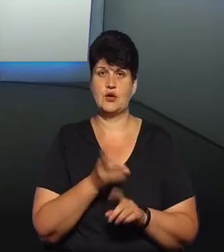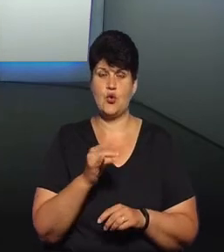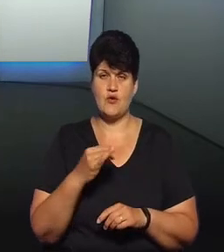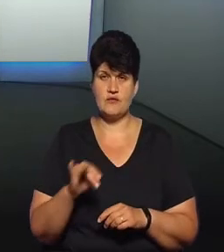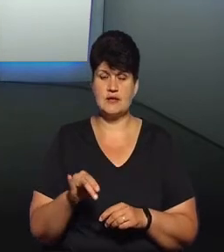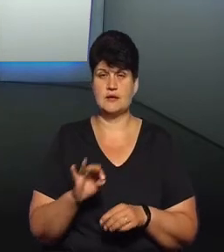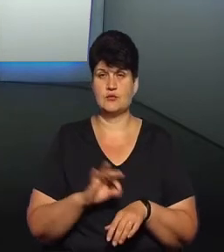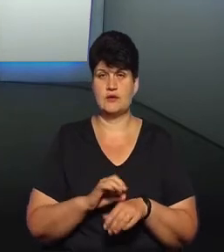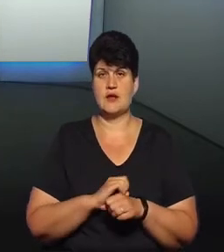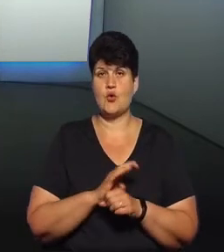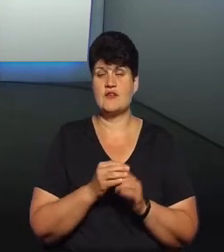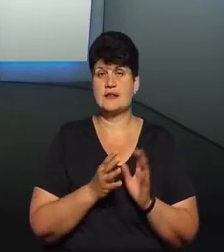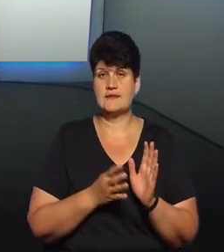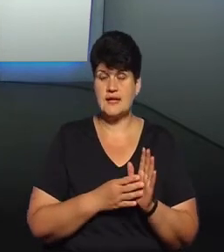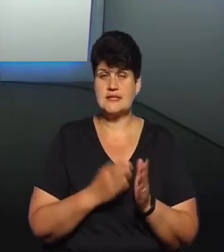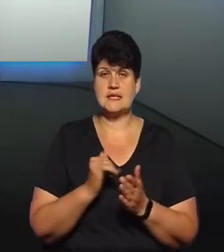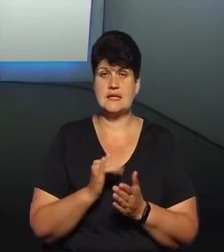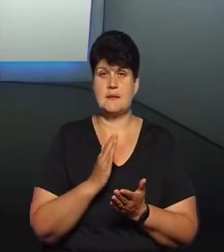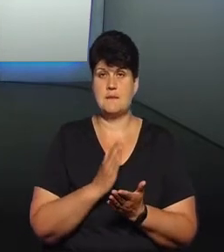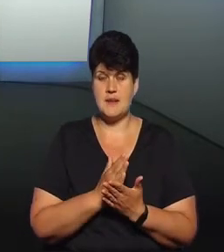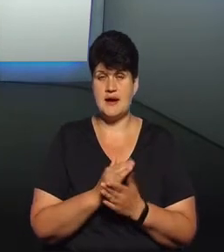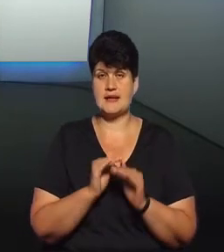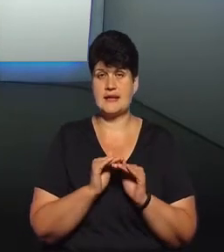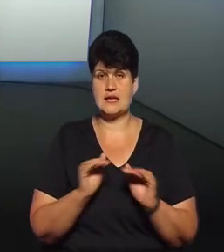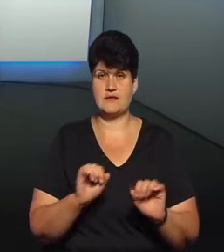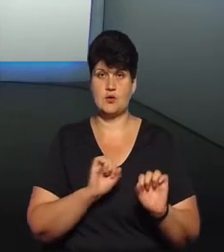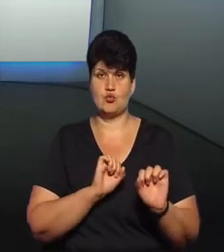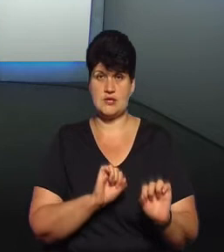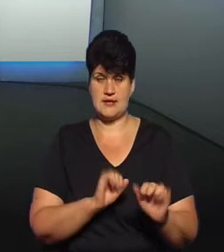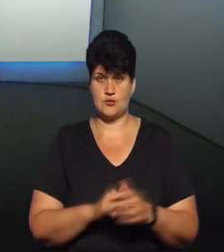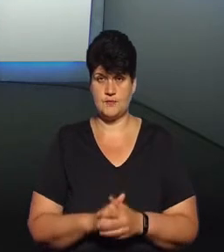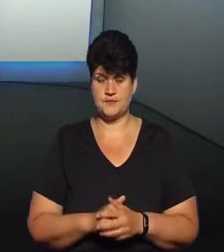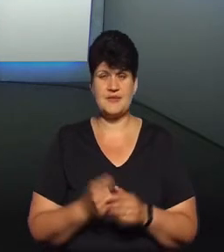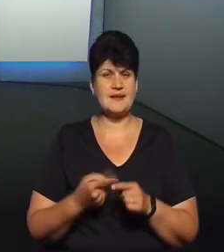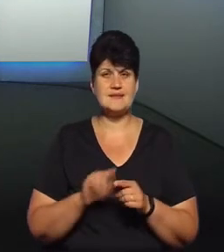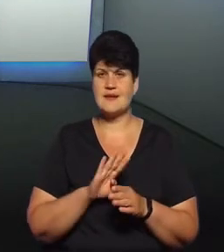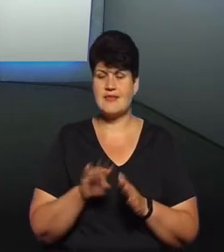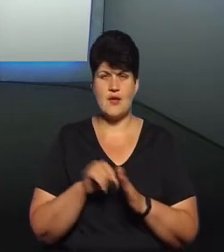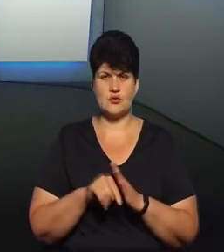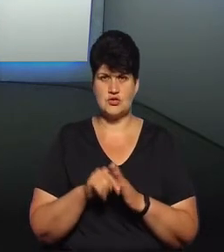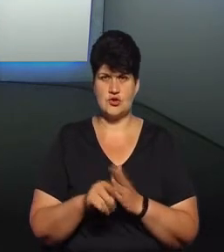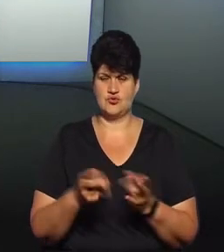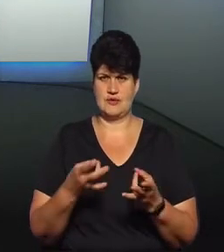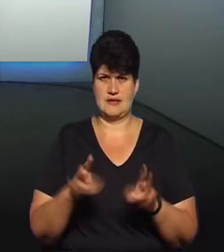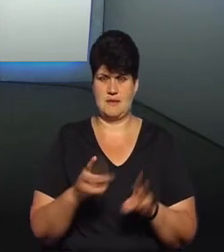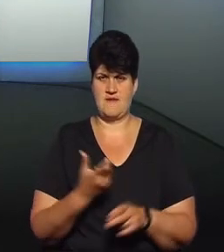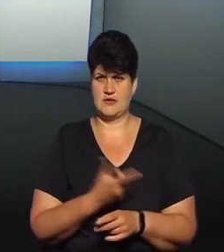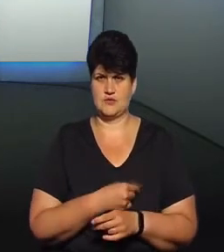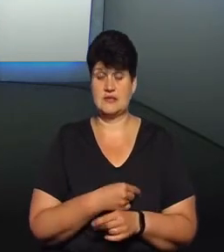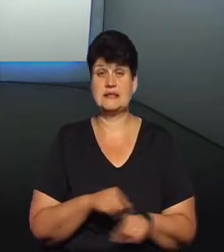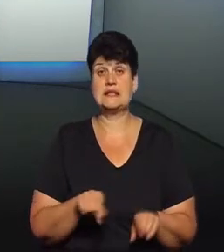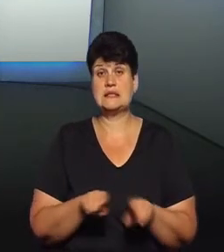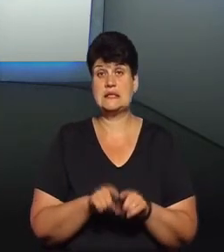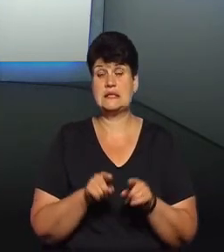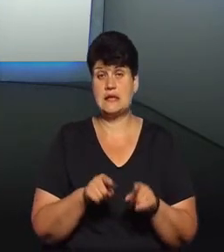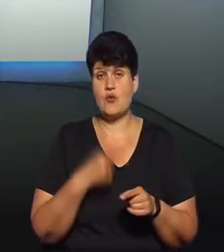має якийсь певний рівень імунітету. Хоча це не означає, що не треба вакцинуватися, якщо ти перехворів. Так стверджують науковці, що це не означає,